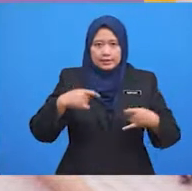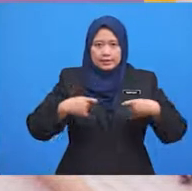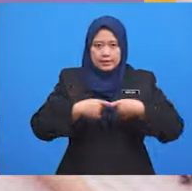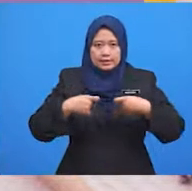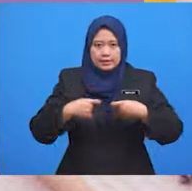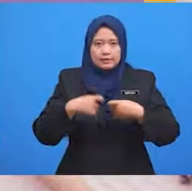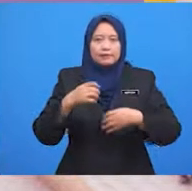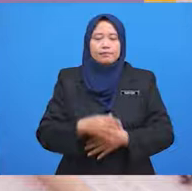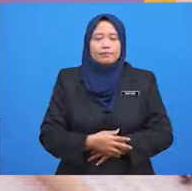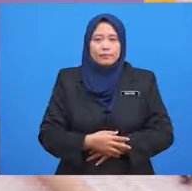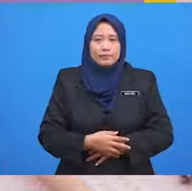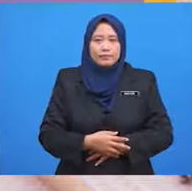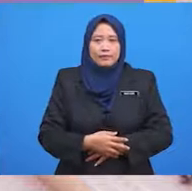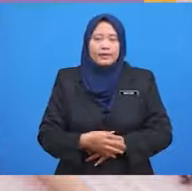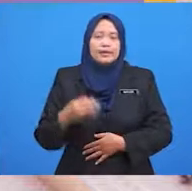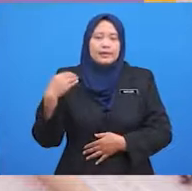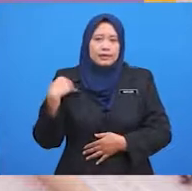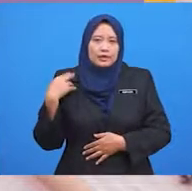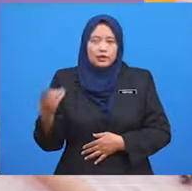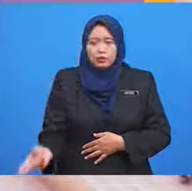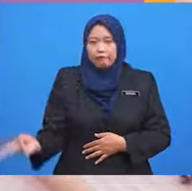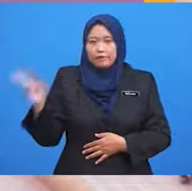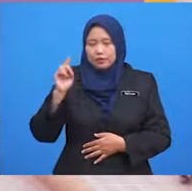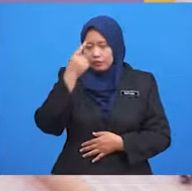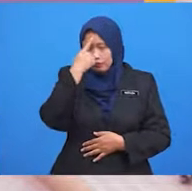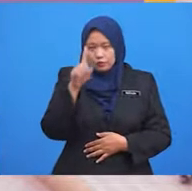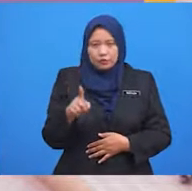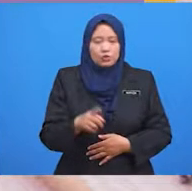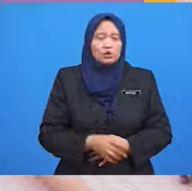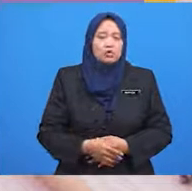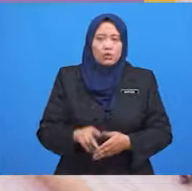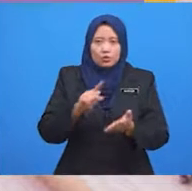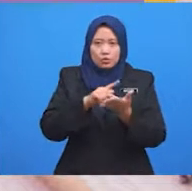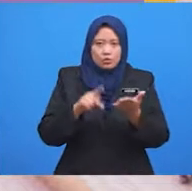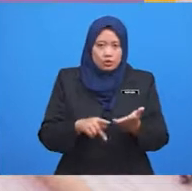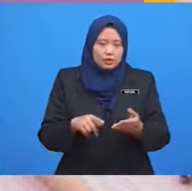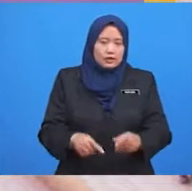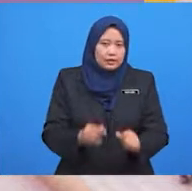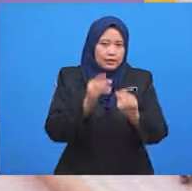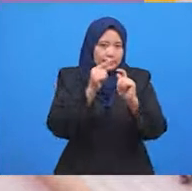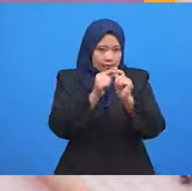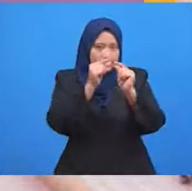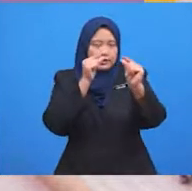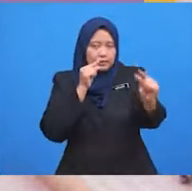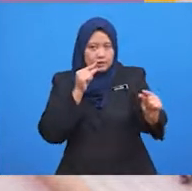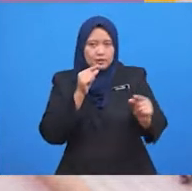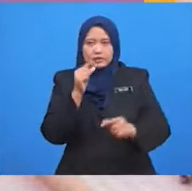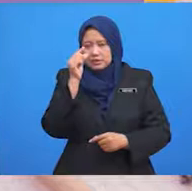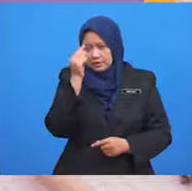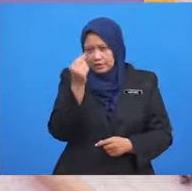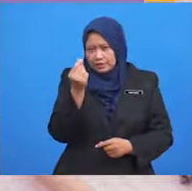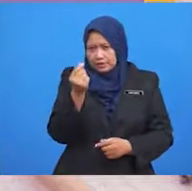Mesin mikrokaren juga mempunyai keupayaan untuk mengurangkan garis-garis halus dan kedutan di bahagian badan